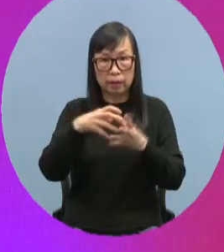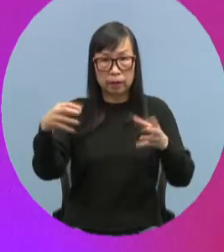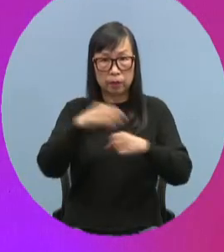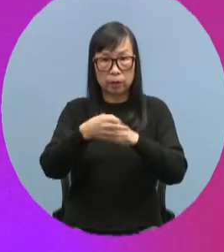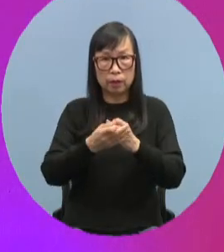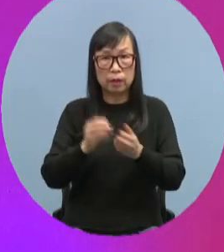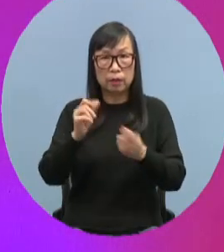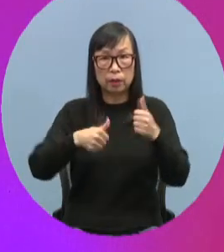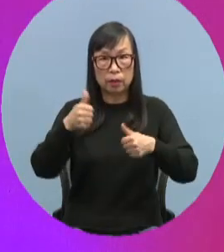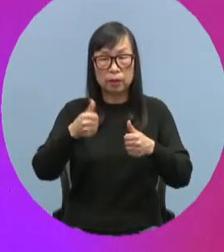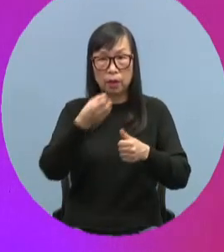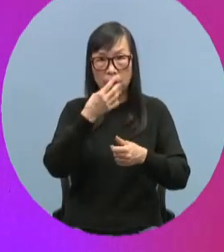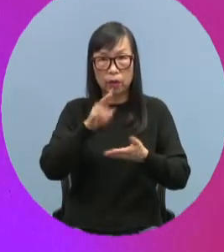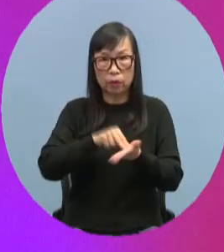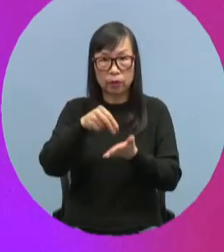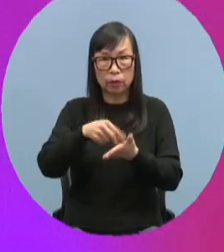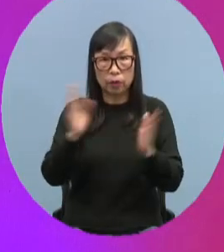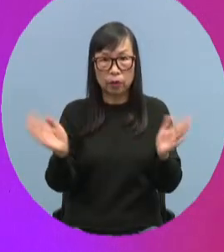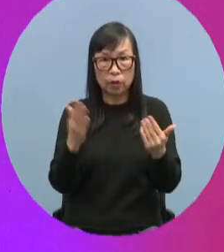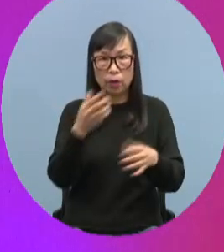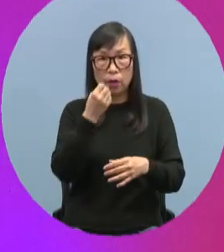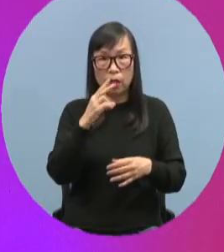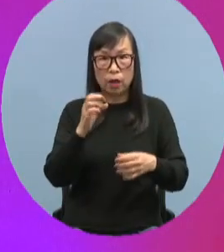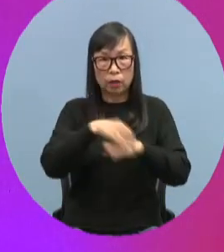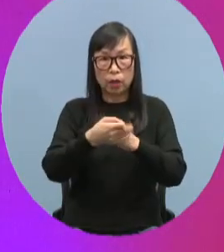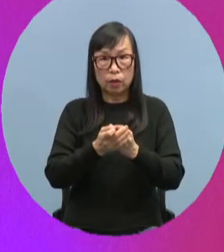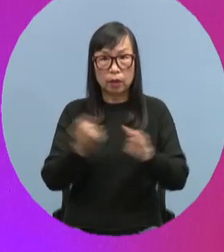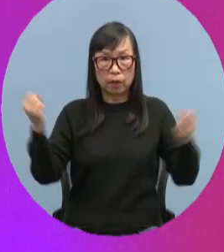在香港舉行，推動香港成為國際體